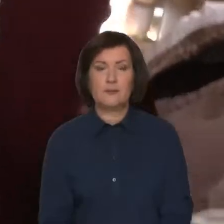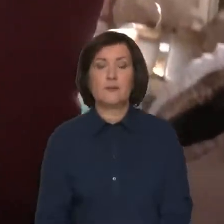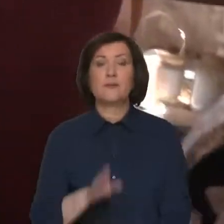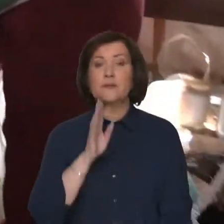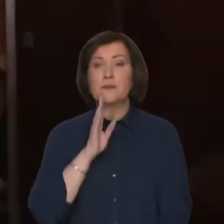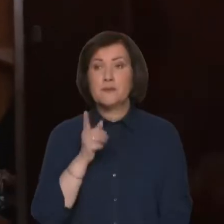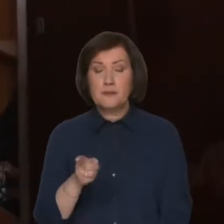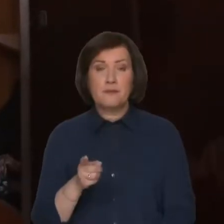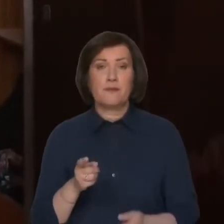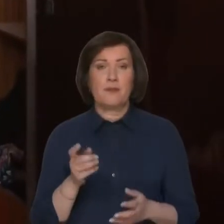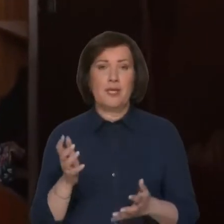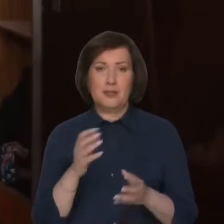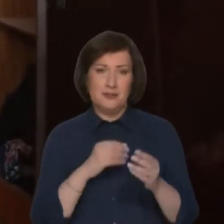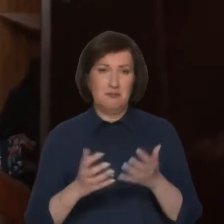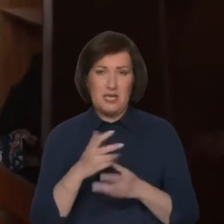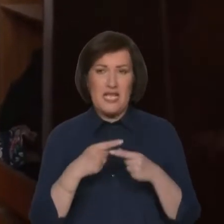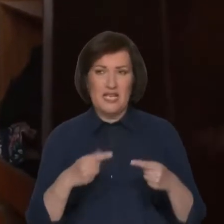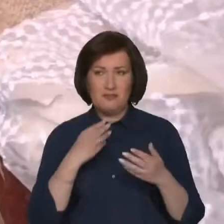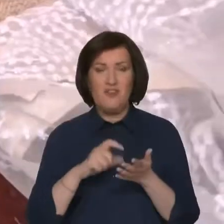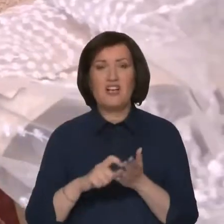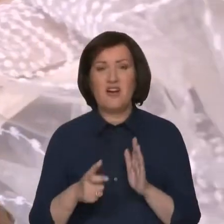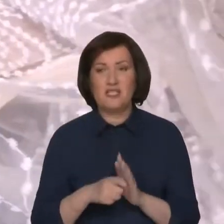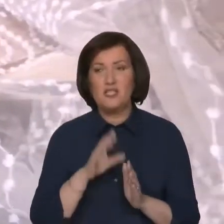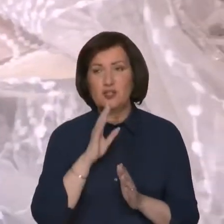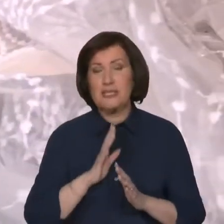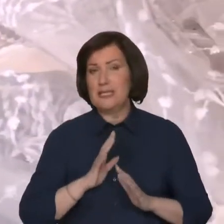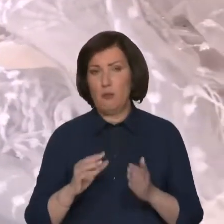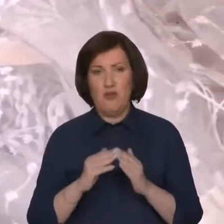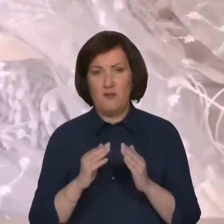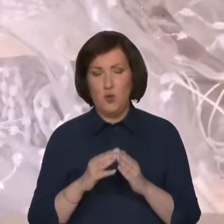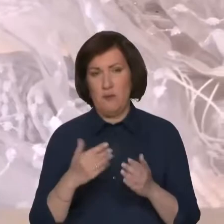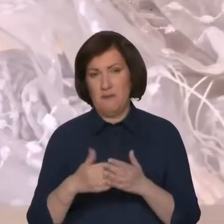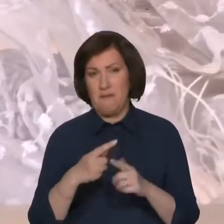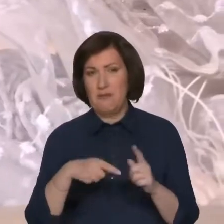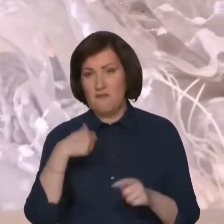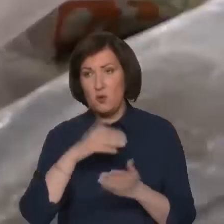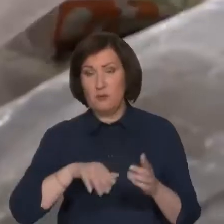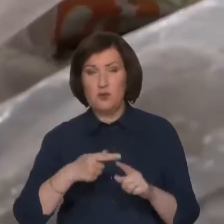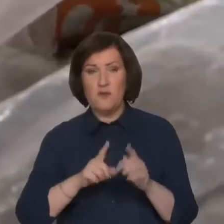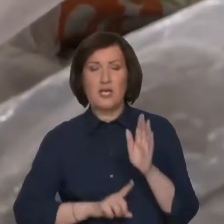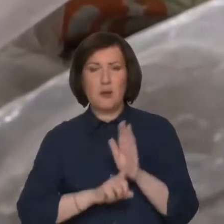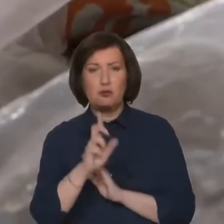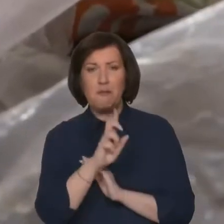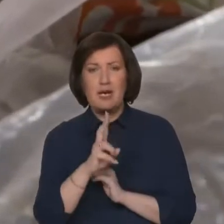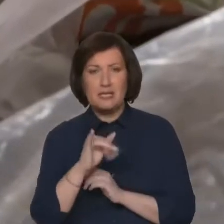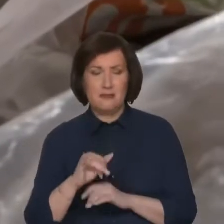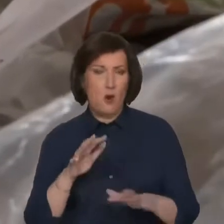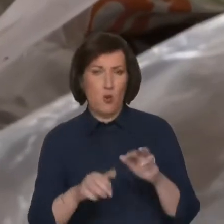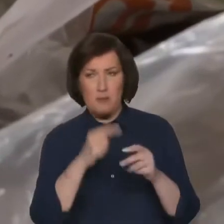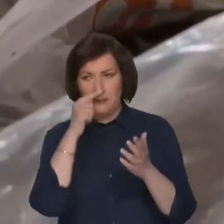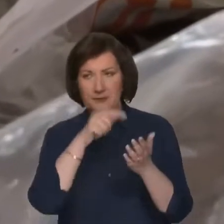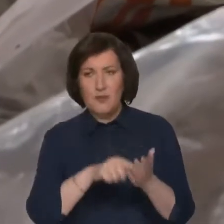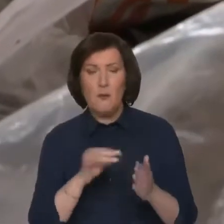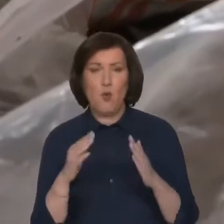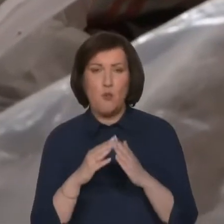Олена Простомолотова збирає вцілілі речі у своїй квартирі. Жінка не була вдома майже півроку після того, як на початку березня окупанти поцілили